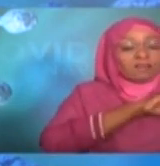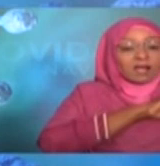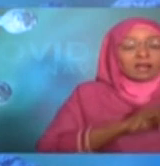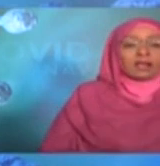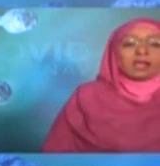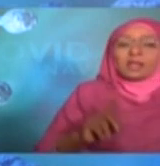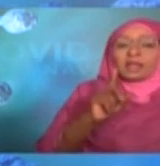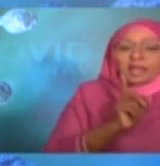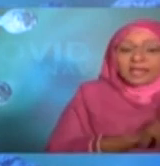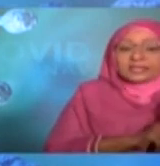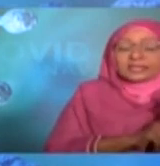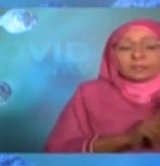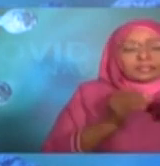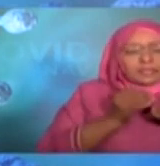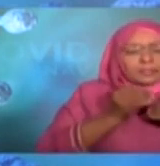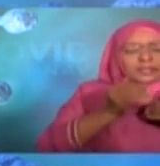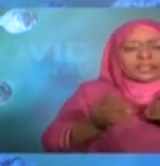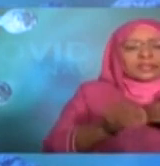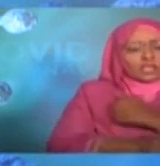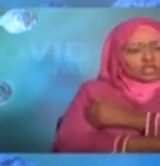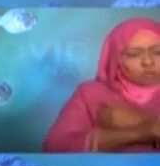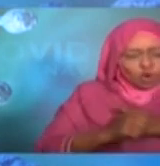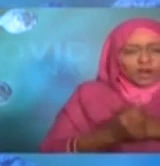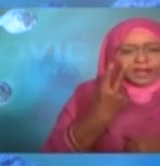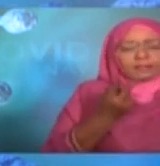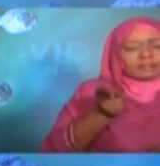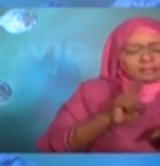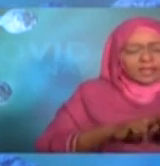بضرورة التمديد لأسبوعين آخرين